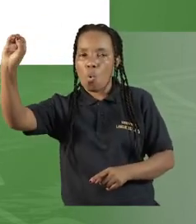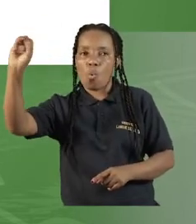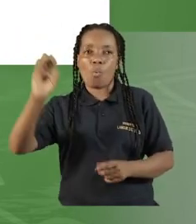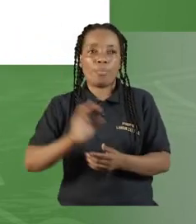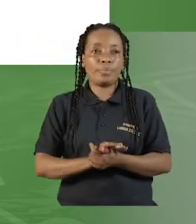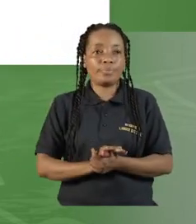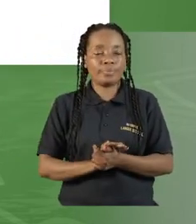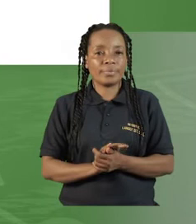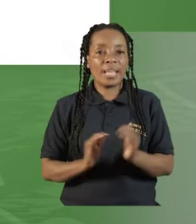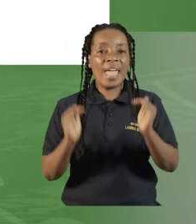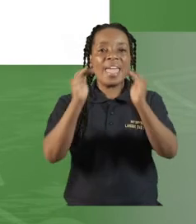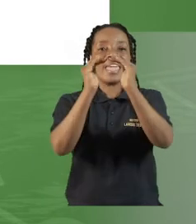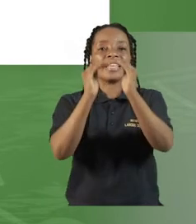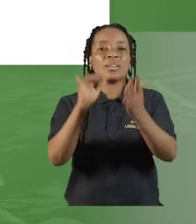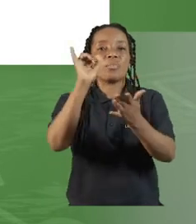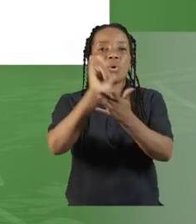Équilibrons cette équation.